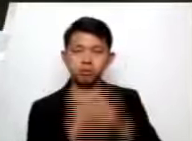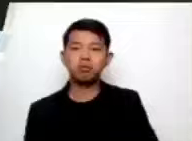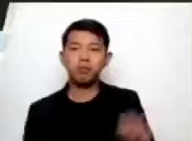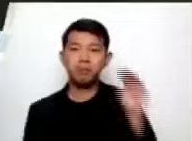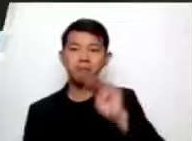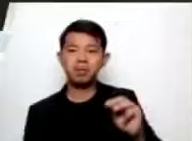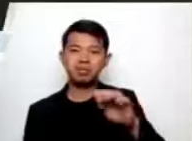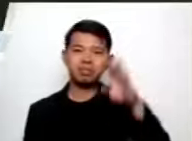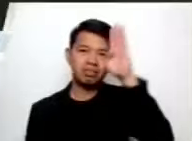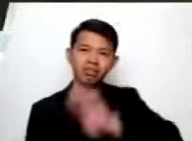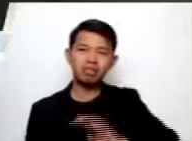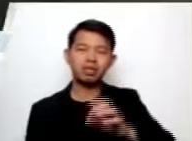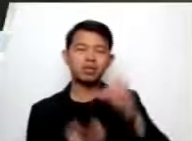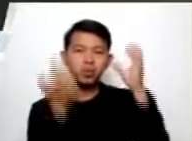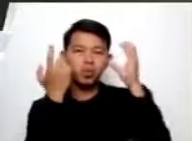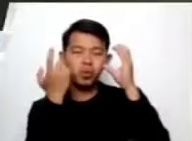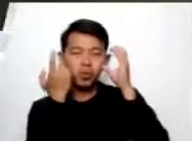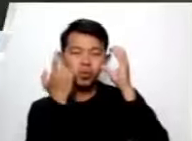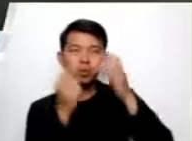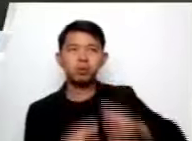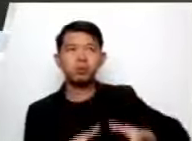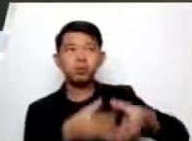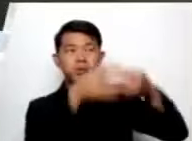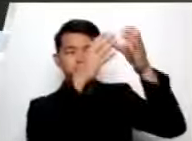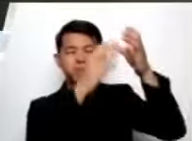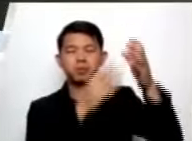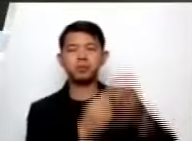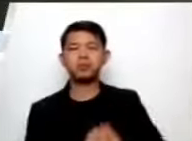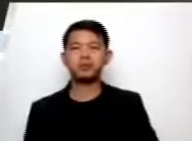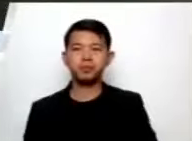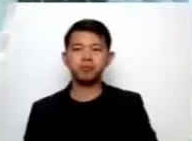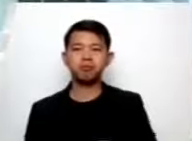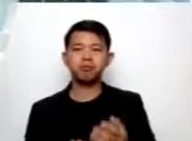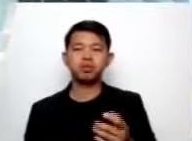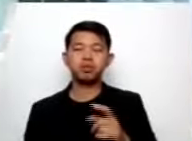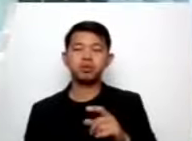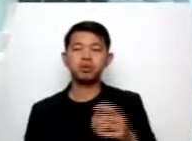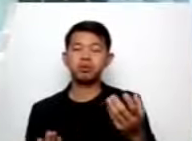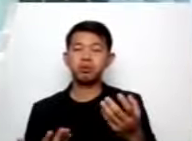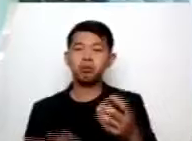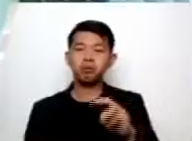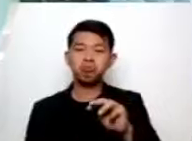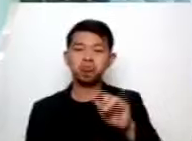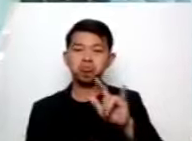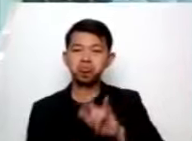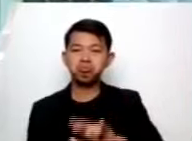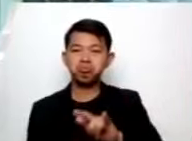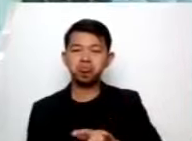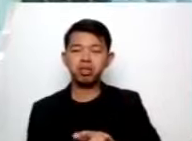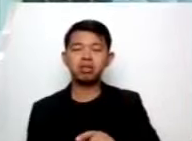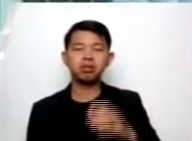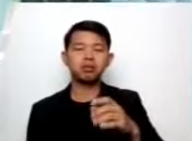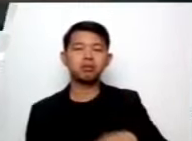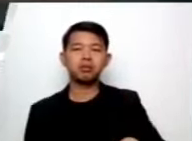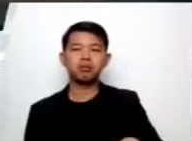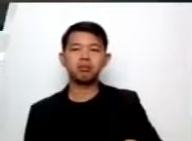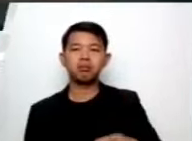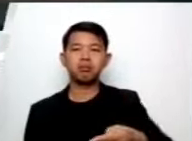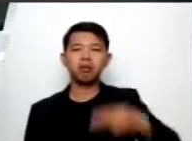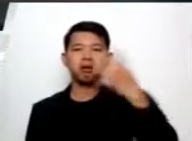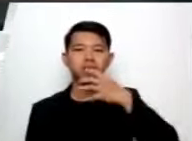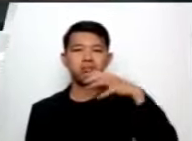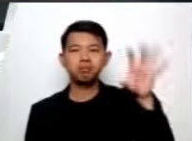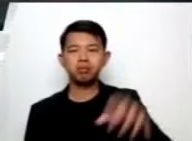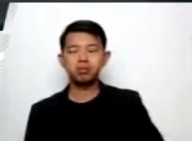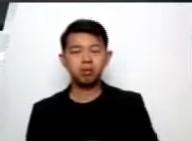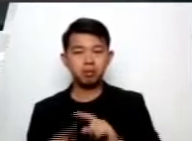to 27 degrees Celsius ang temperatura sa paliparan. Kinukumpuni na raw ito ng Manila International Aviation